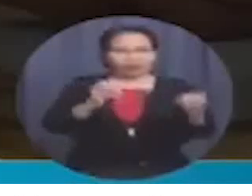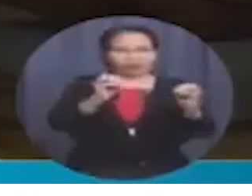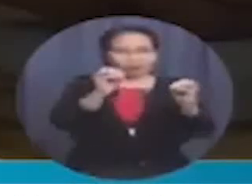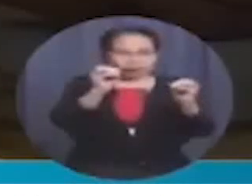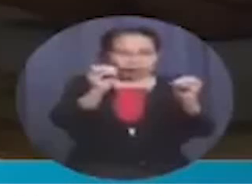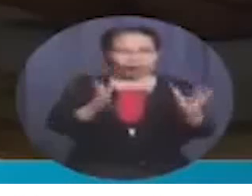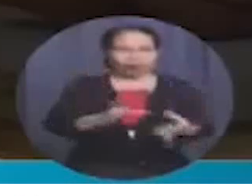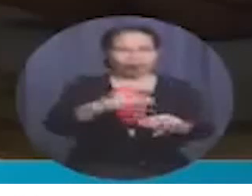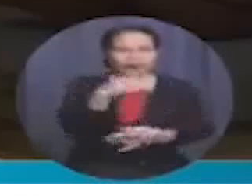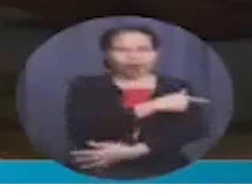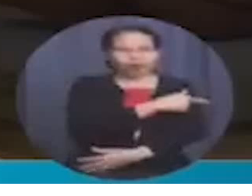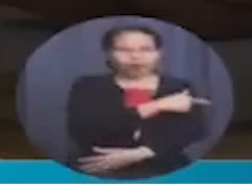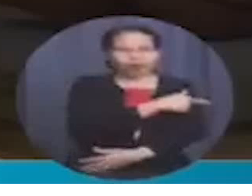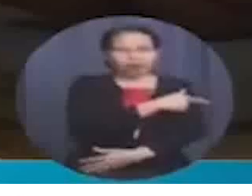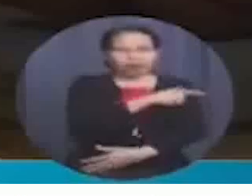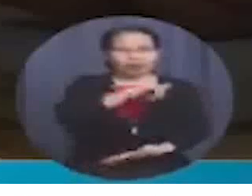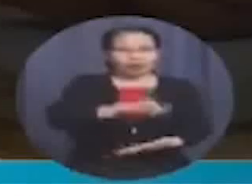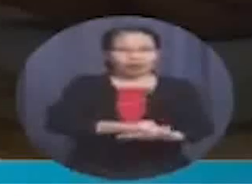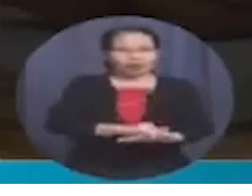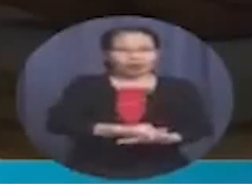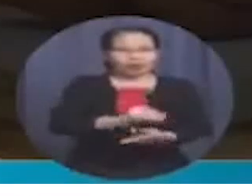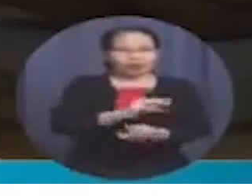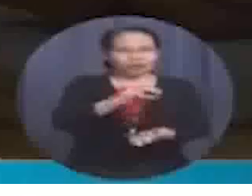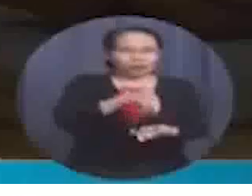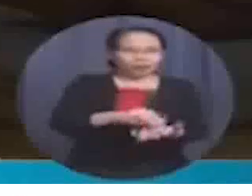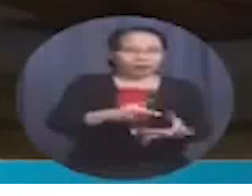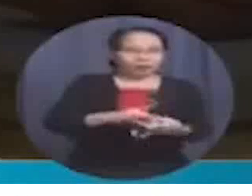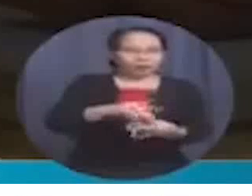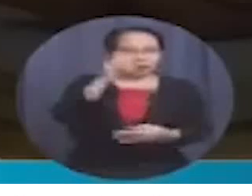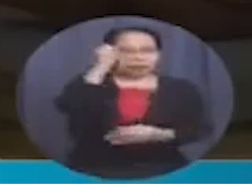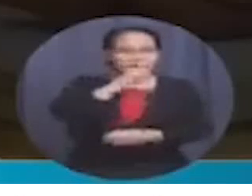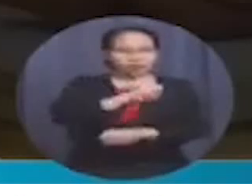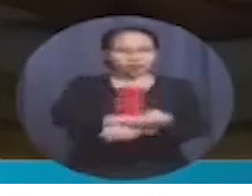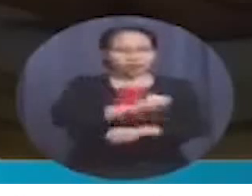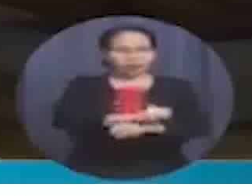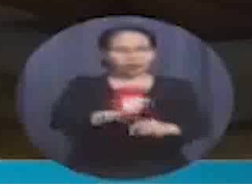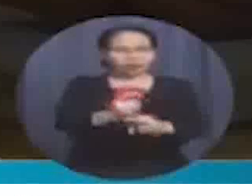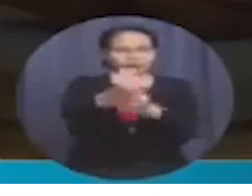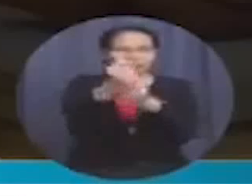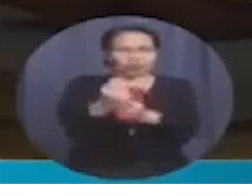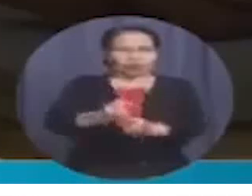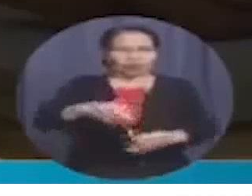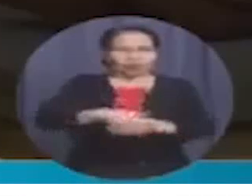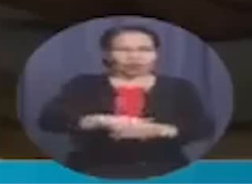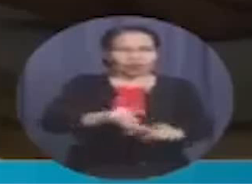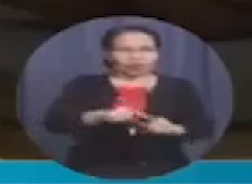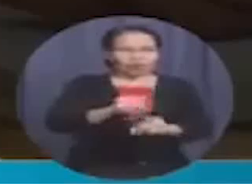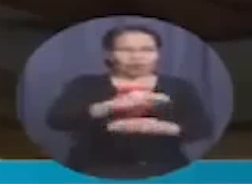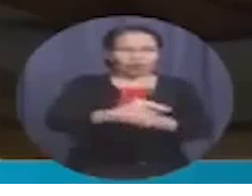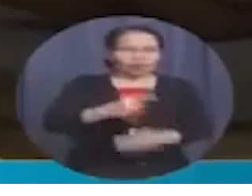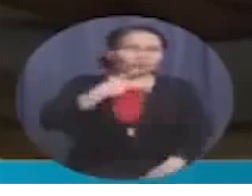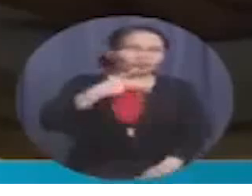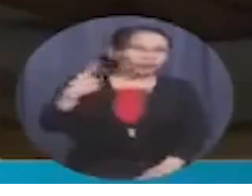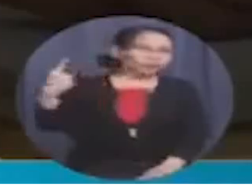tagapagturo ng mga kasinungalingan, na tinitiwalaan ng nag-aanyo sa kanya, na gumawa ng